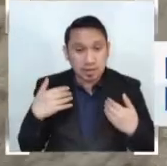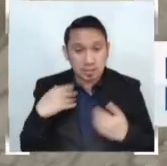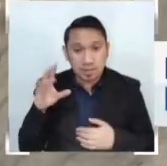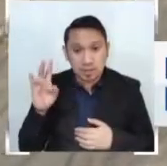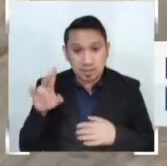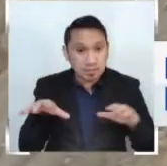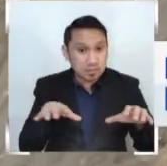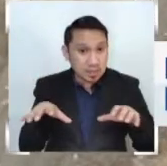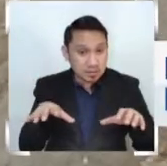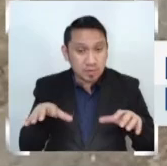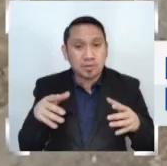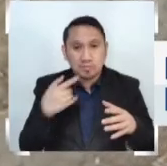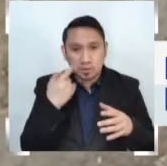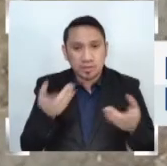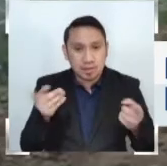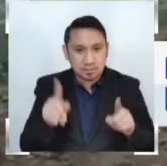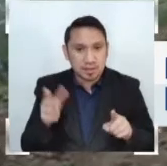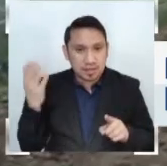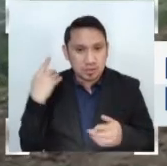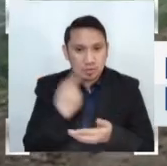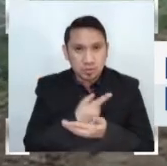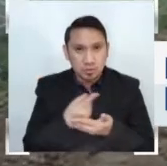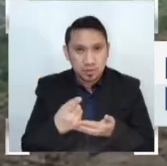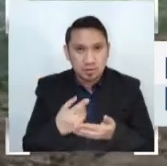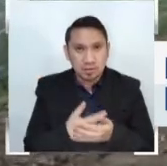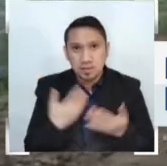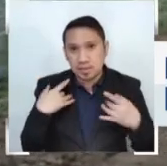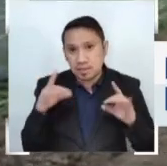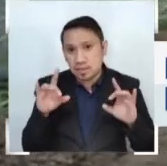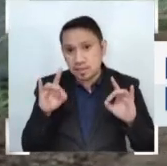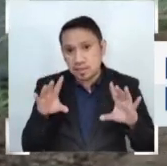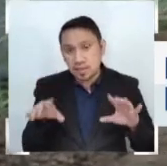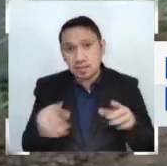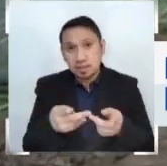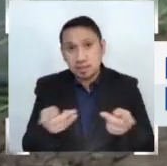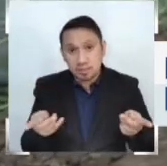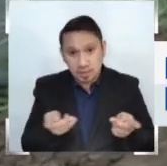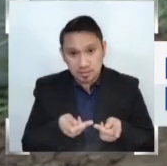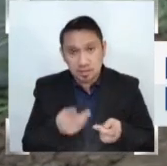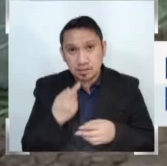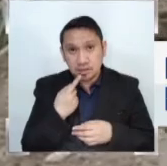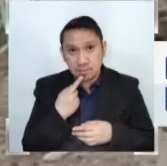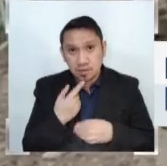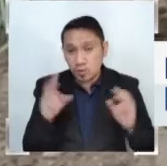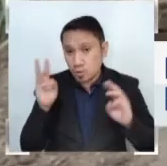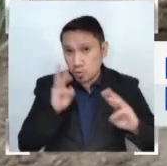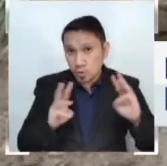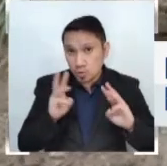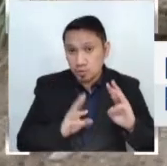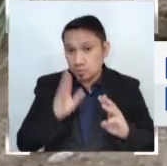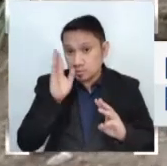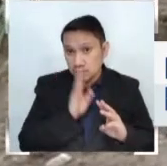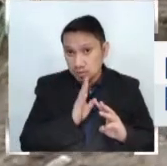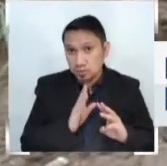Luzon noong isang linggo. Maituturin na rin itong critical area ayon sa lokal na pamahalaan. Pinangangambahan na masira ang nasa 60